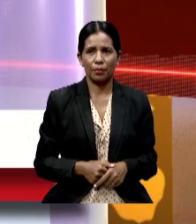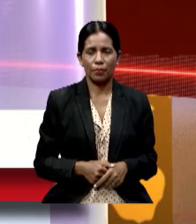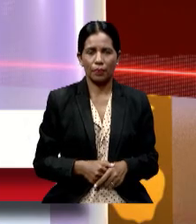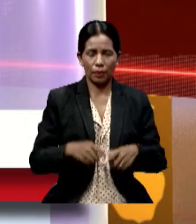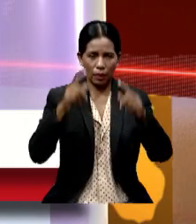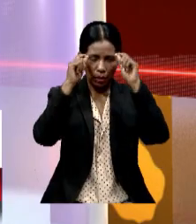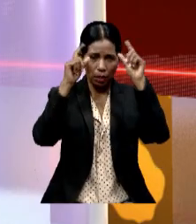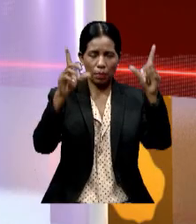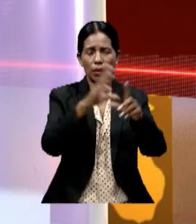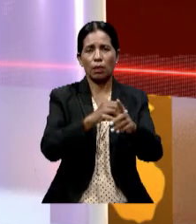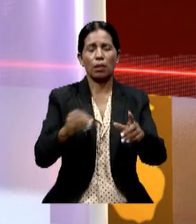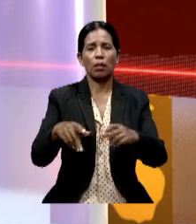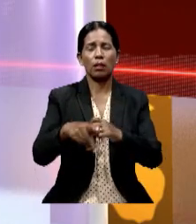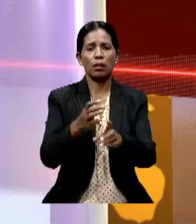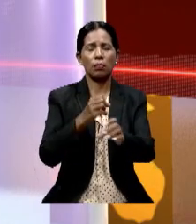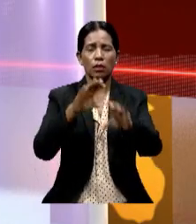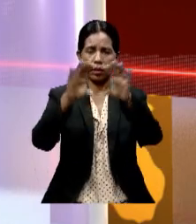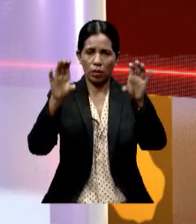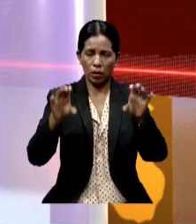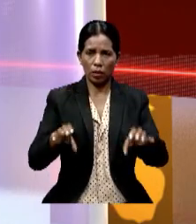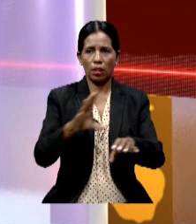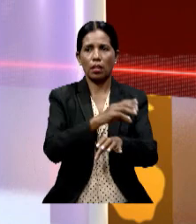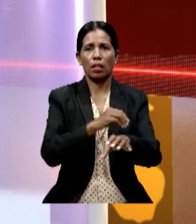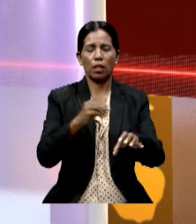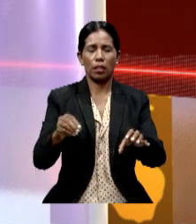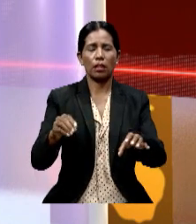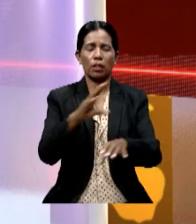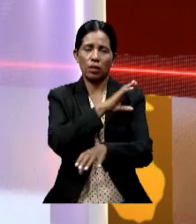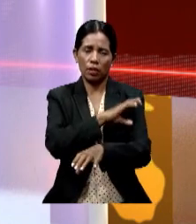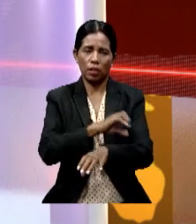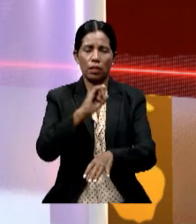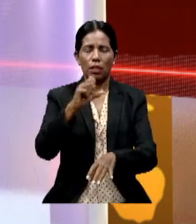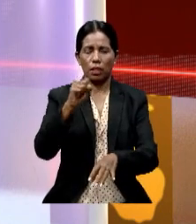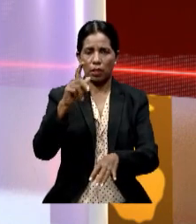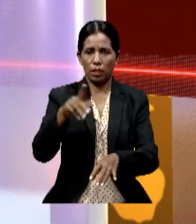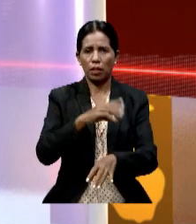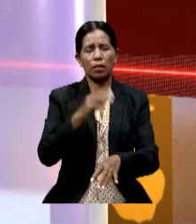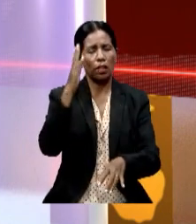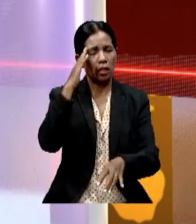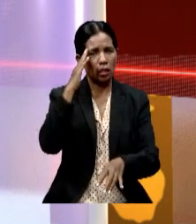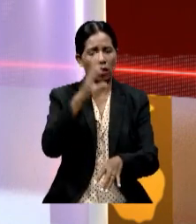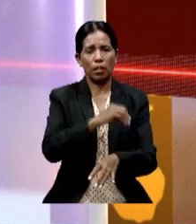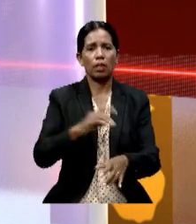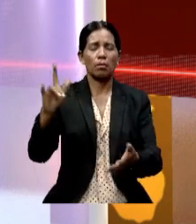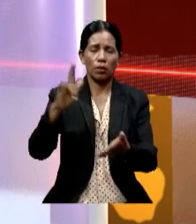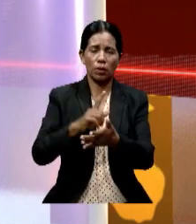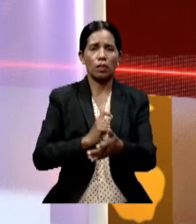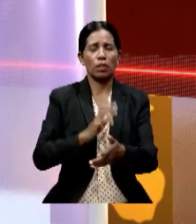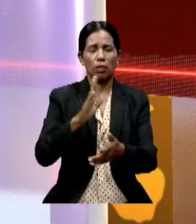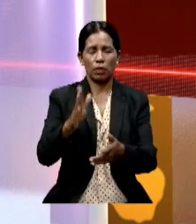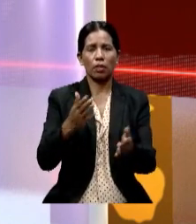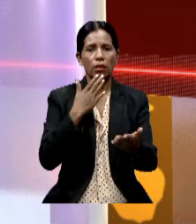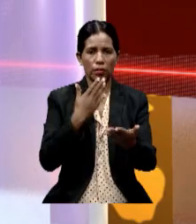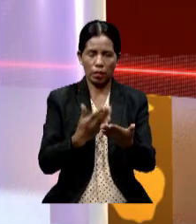Timor Port tiba sim certificado sin International Ship and Port Facility Security ISPS, hori reconhece porto tiba nia facilidade e seguro lio.